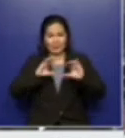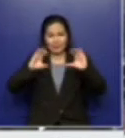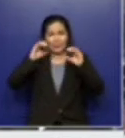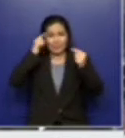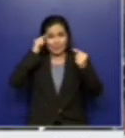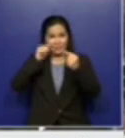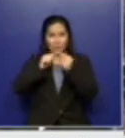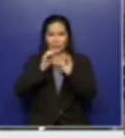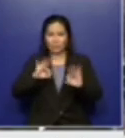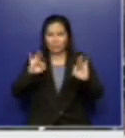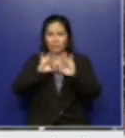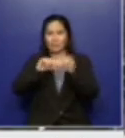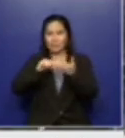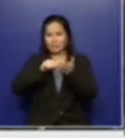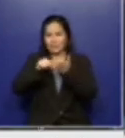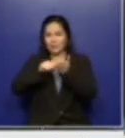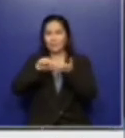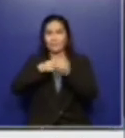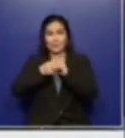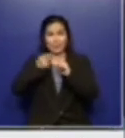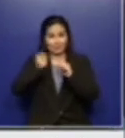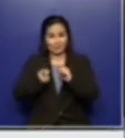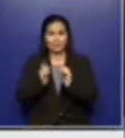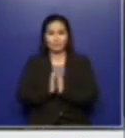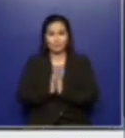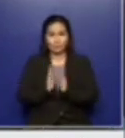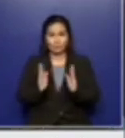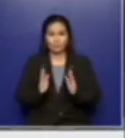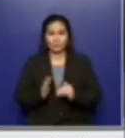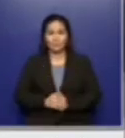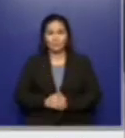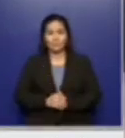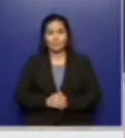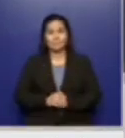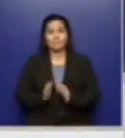ญหาอย่างจริงจังขอบพระคุณครับ ครับขอบคุณนะครับท่านต่อไป